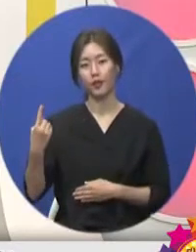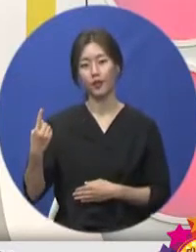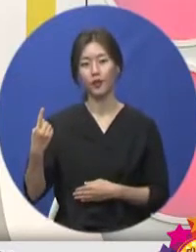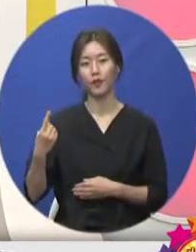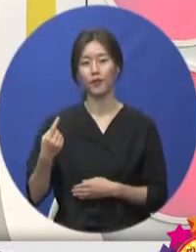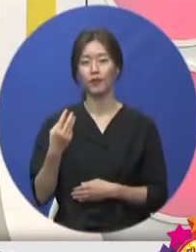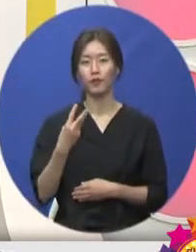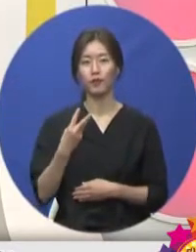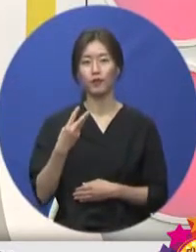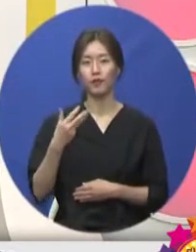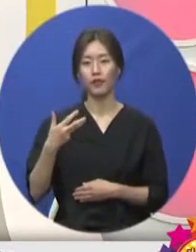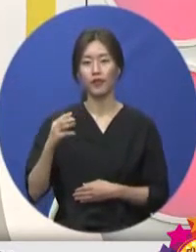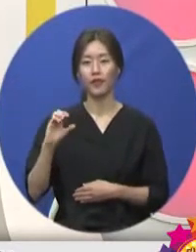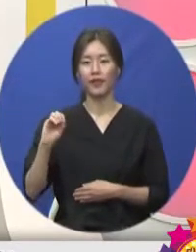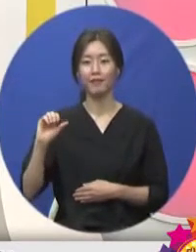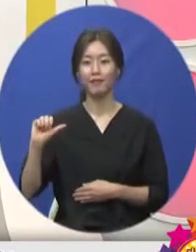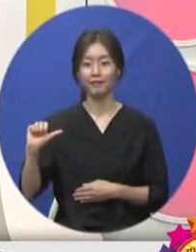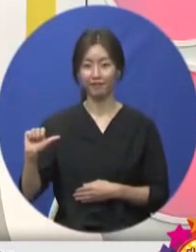알려드립니다.